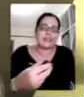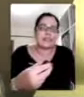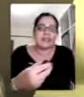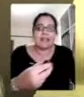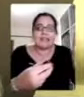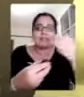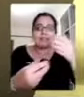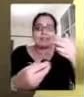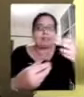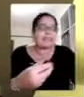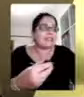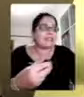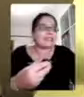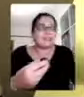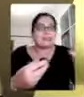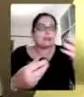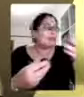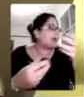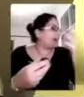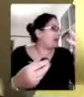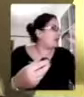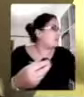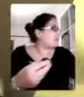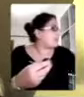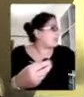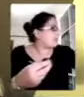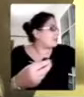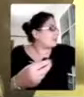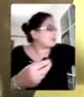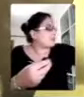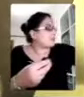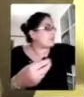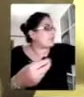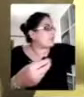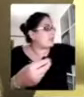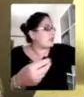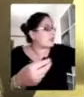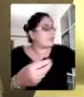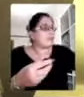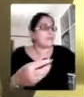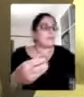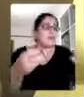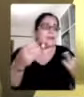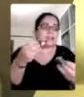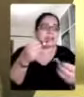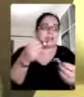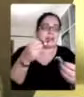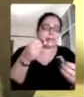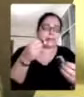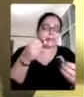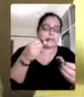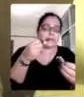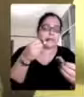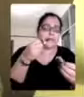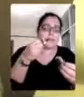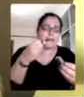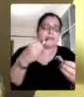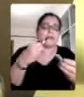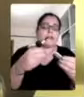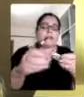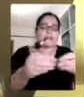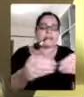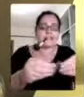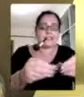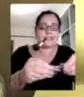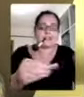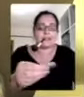istediğiniz gibi getirin, denk getirin. Yani bir şeyler yapabiliyorsunuz. Ben şeyi göstereyim, Zippo mantığında.